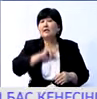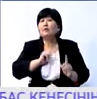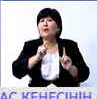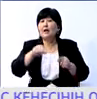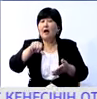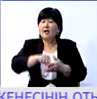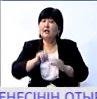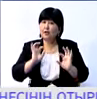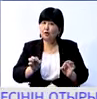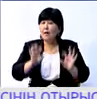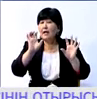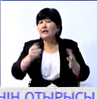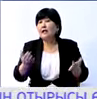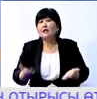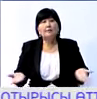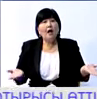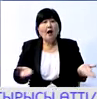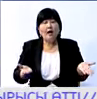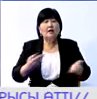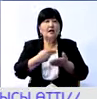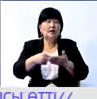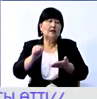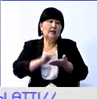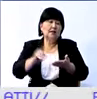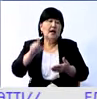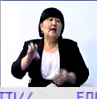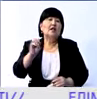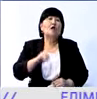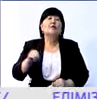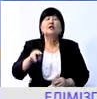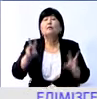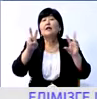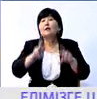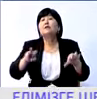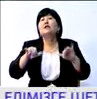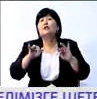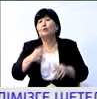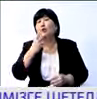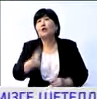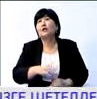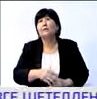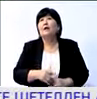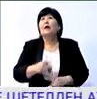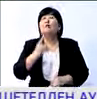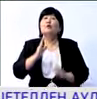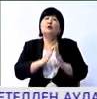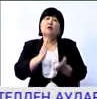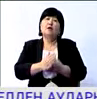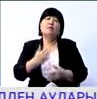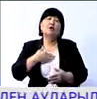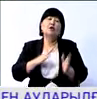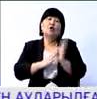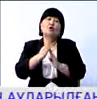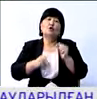араласқан дұрыс па? Заң талаптары қандай? Бұл тақырыпты тілшіміз Еламан Жаматов зерттеп көрді. Бір өтінішім бар. Мені шөп